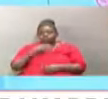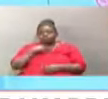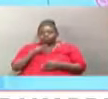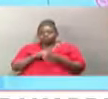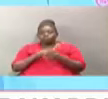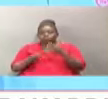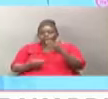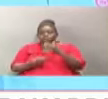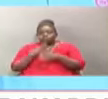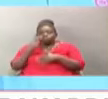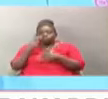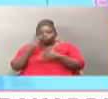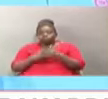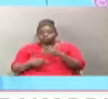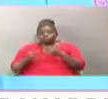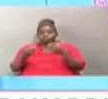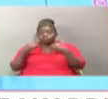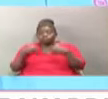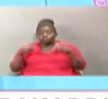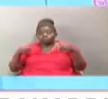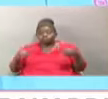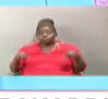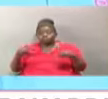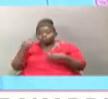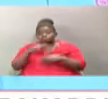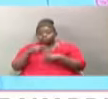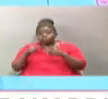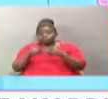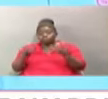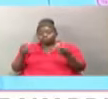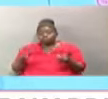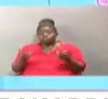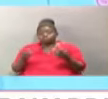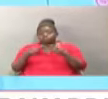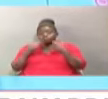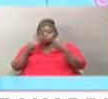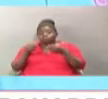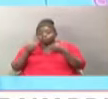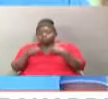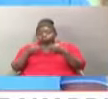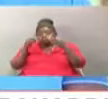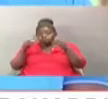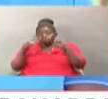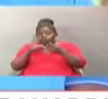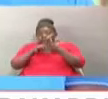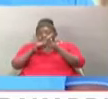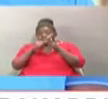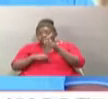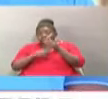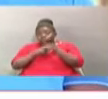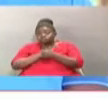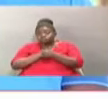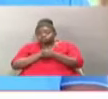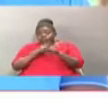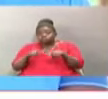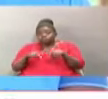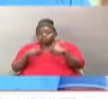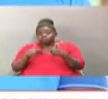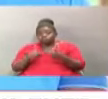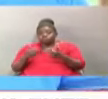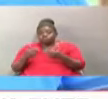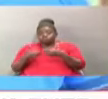abantu b'ekamaliba ti mu nnaku zino enfuuwa de Pasita Kakande atuwadde ebintu bino kitegeeza twagala tulibalamu n'atuwa ebintu bino